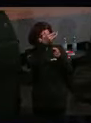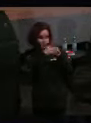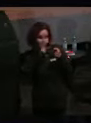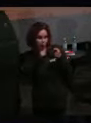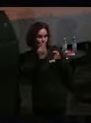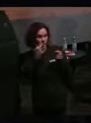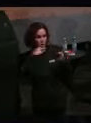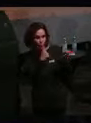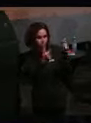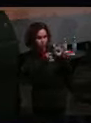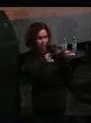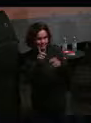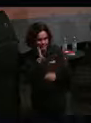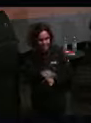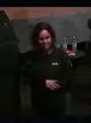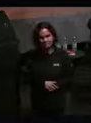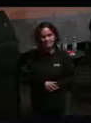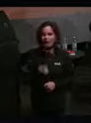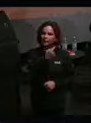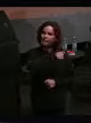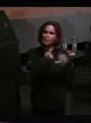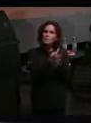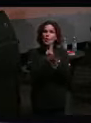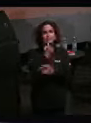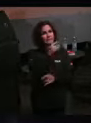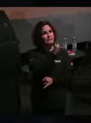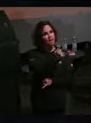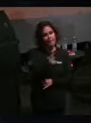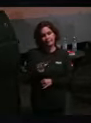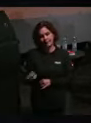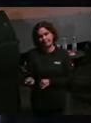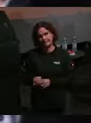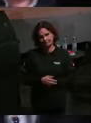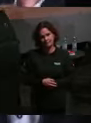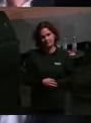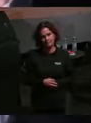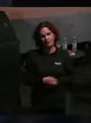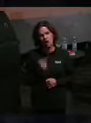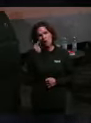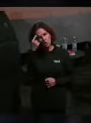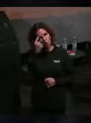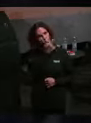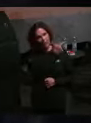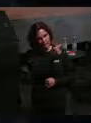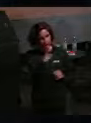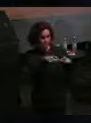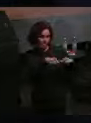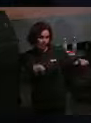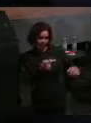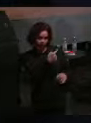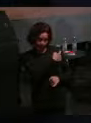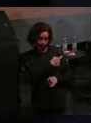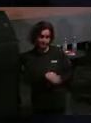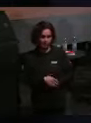nå. Dette en rett og slett muligheten til å stemme ja eller nei. Tror dere, kjære panel, at vi